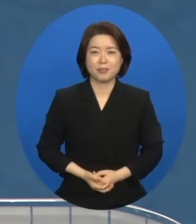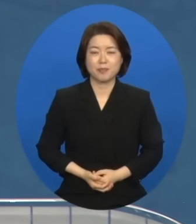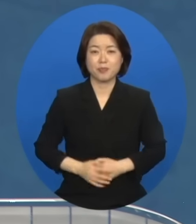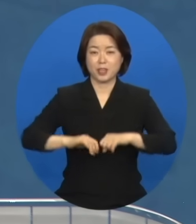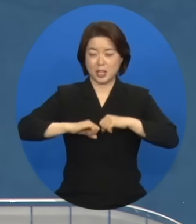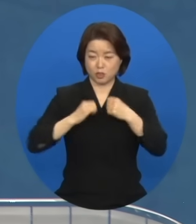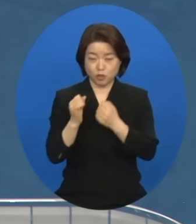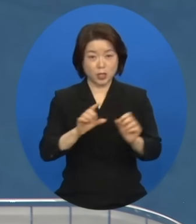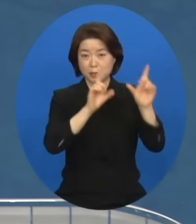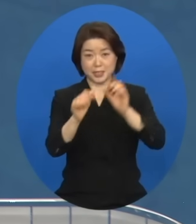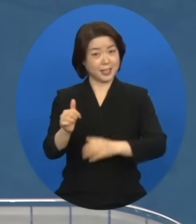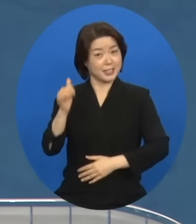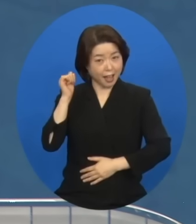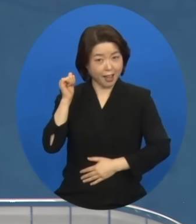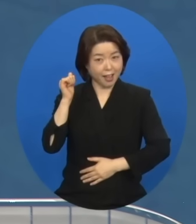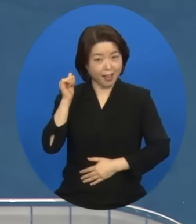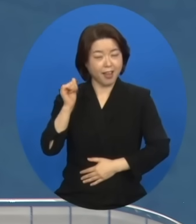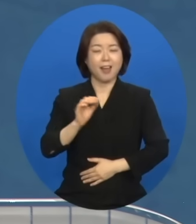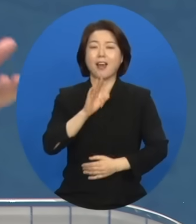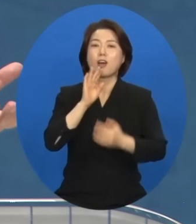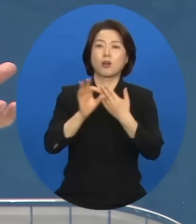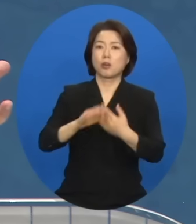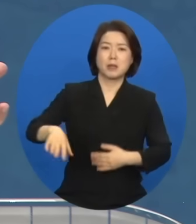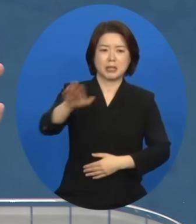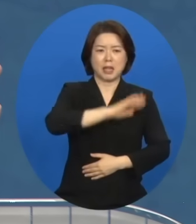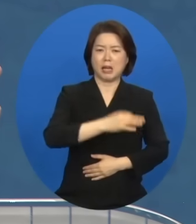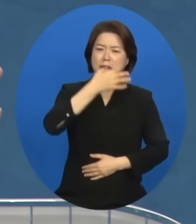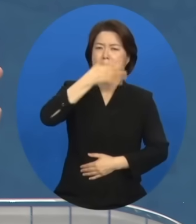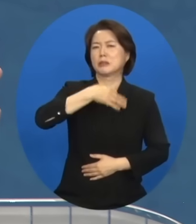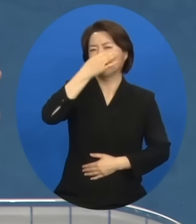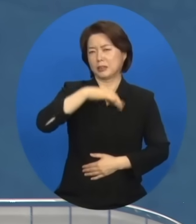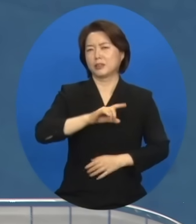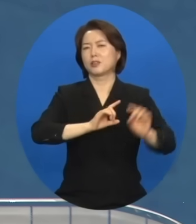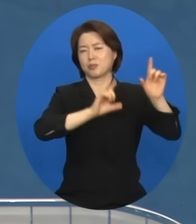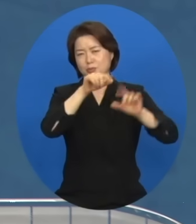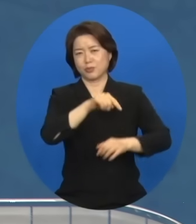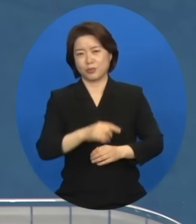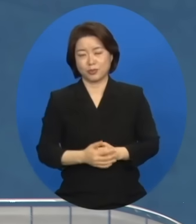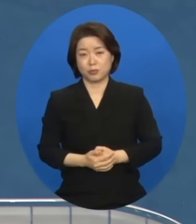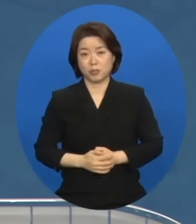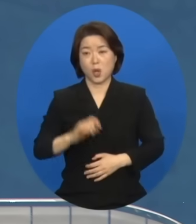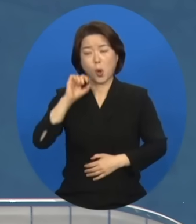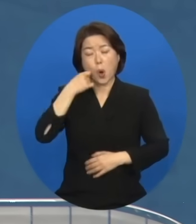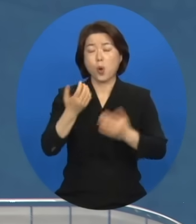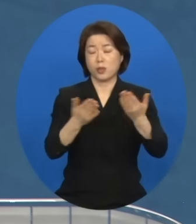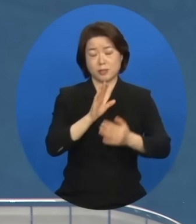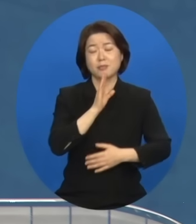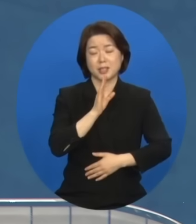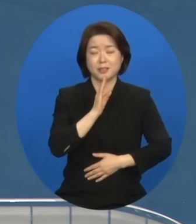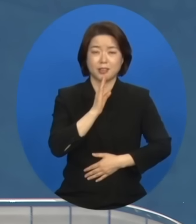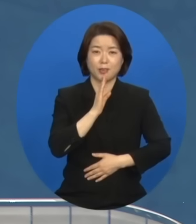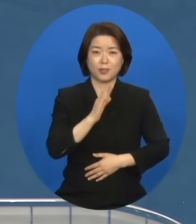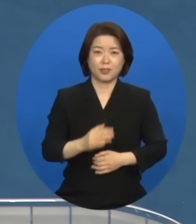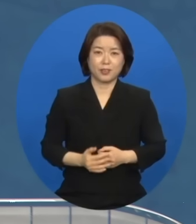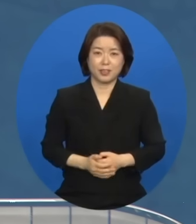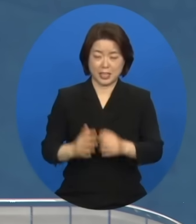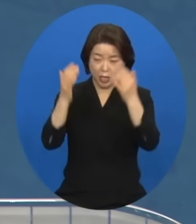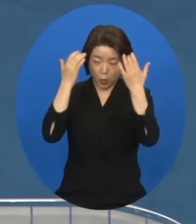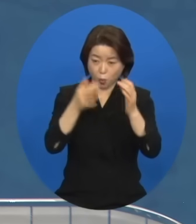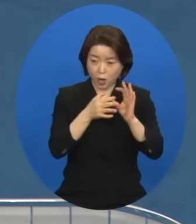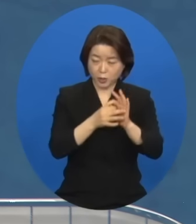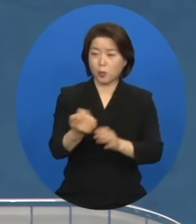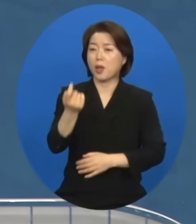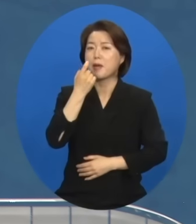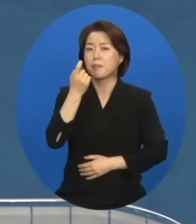순종하며 살자. 그러면 다들 힘들어합니다. 어려운 일이긴 해요. 고난을 통해서